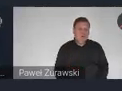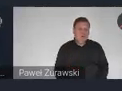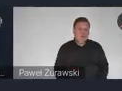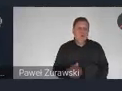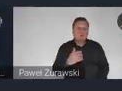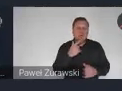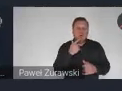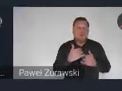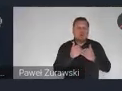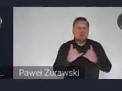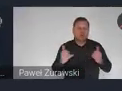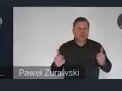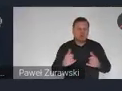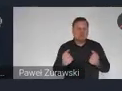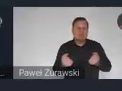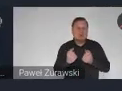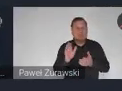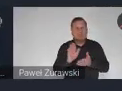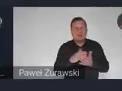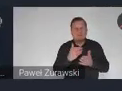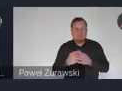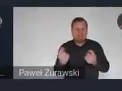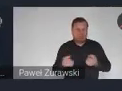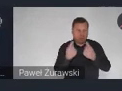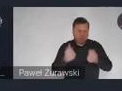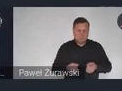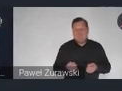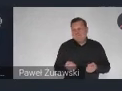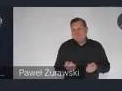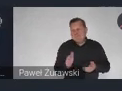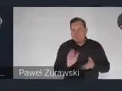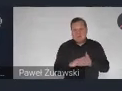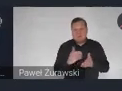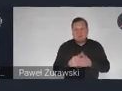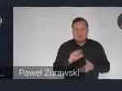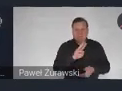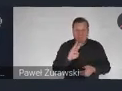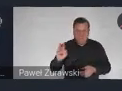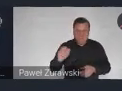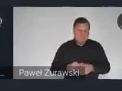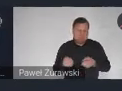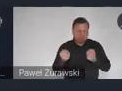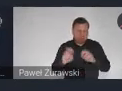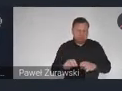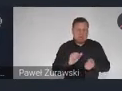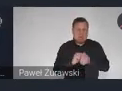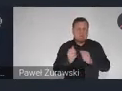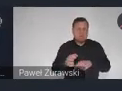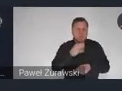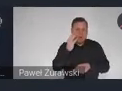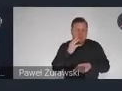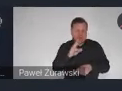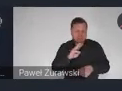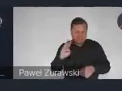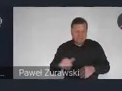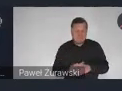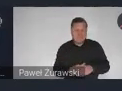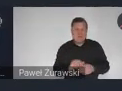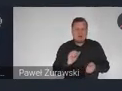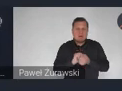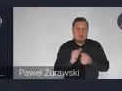działania związane z promocją można stworzyć stronę internetową lub ją zmodernizować skupić się na rozwoju